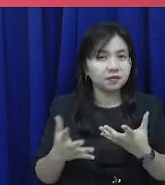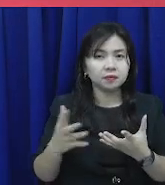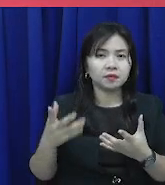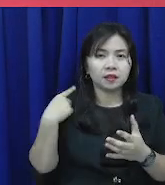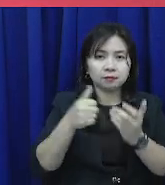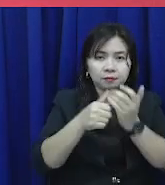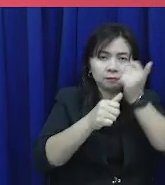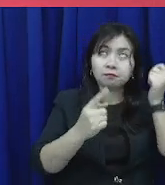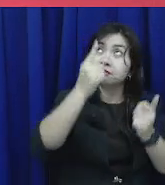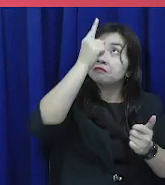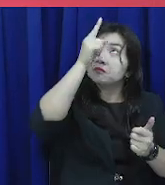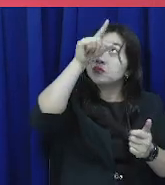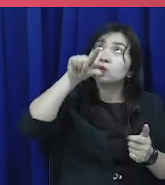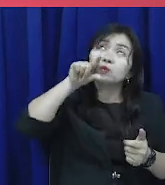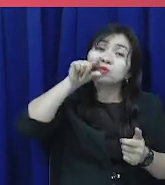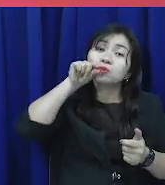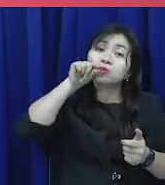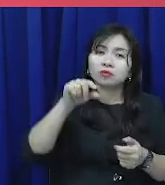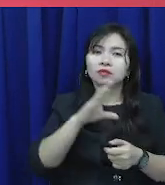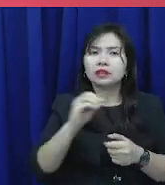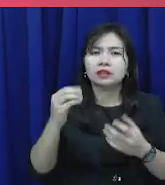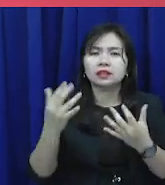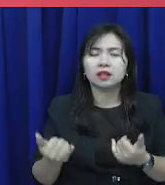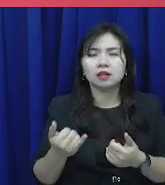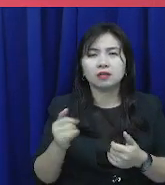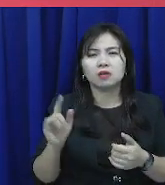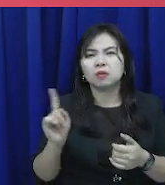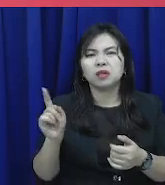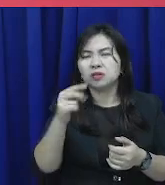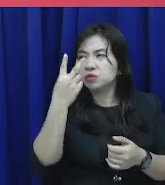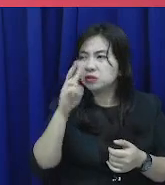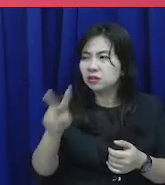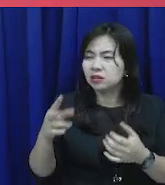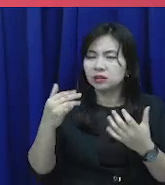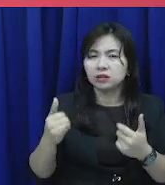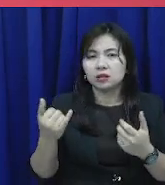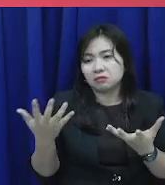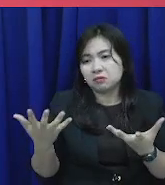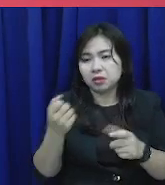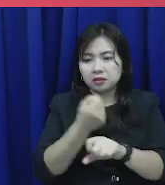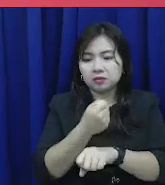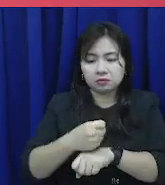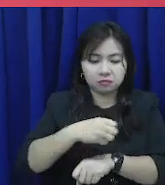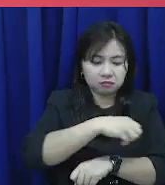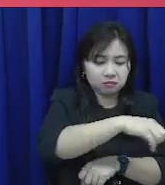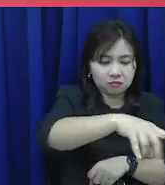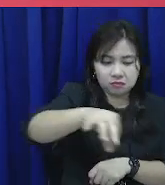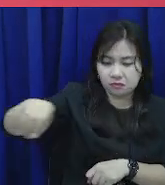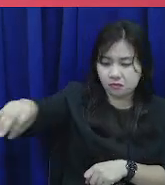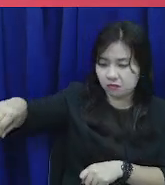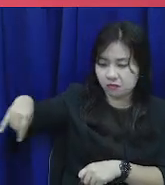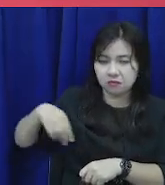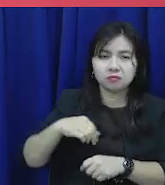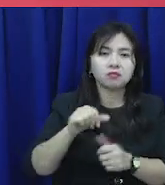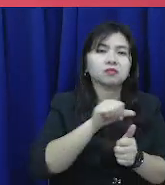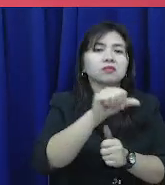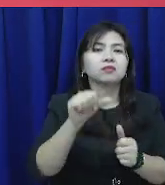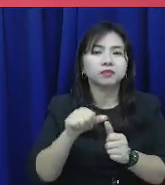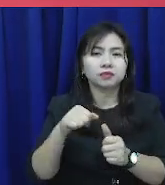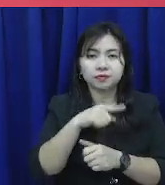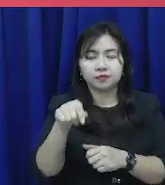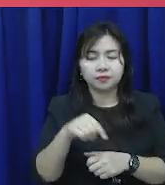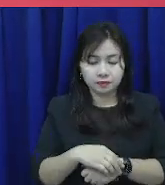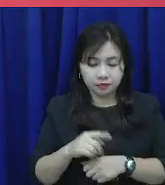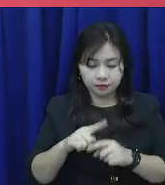you see akala natin kung ano lang na bato-bato na nakakalat sa atin naikalat sa atin or dumi na naikalat sa atin you